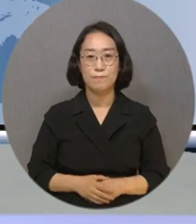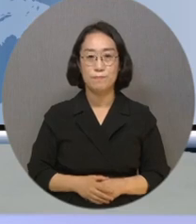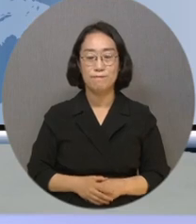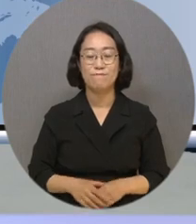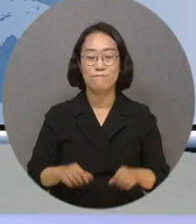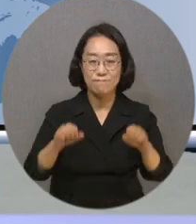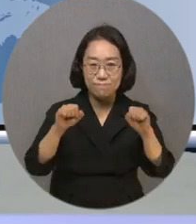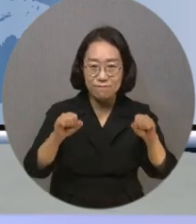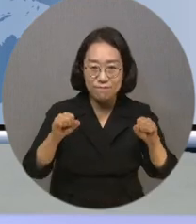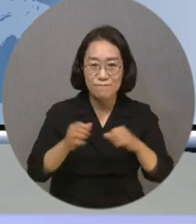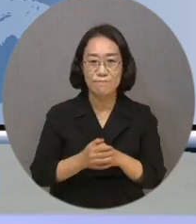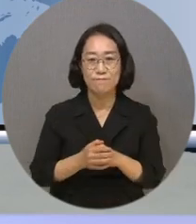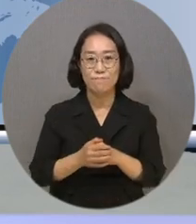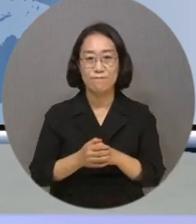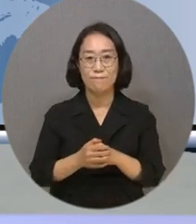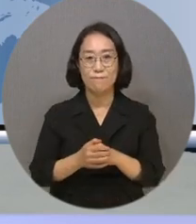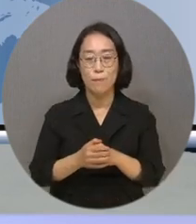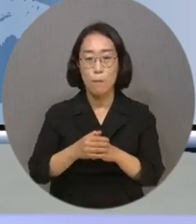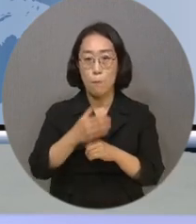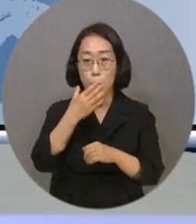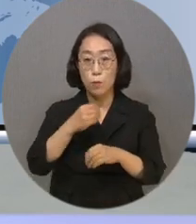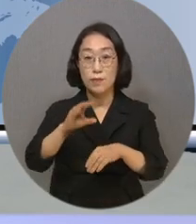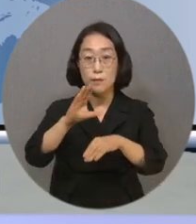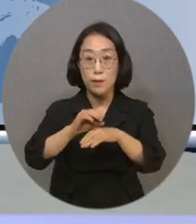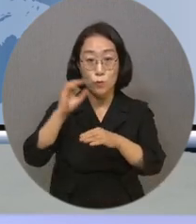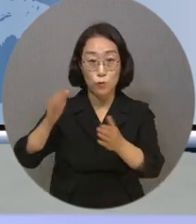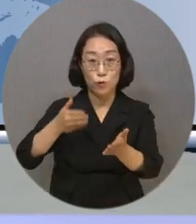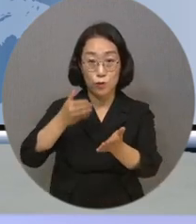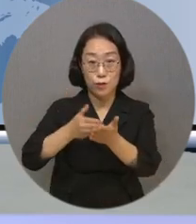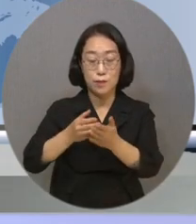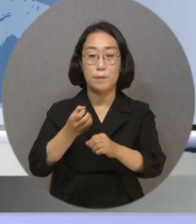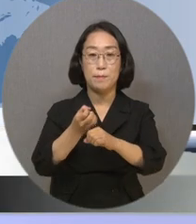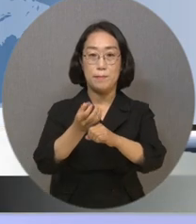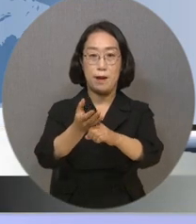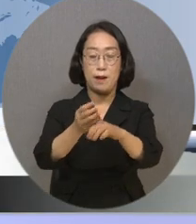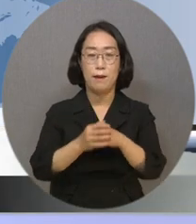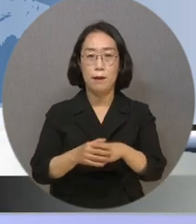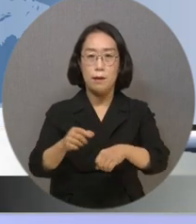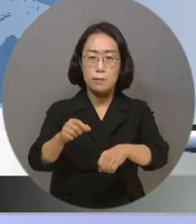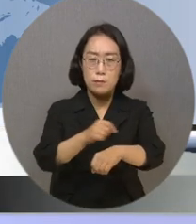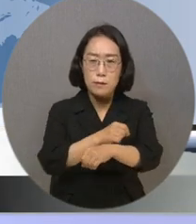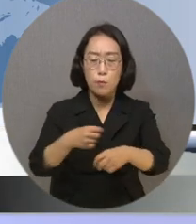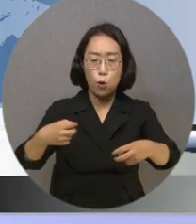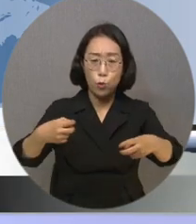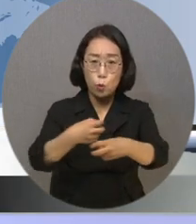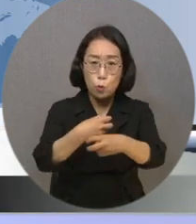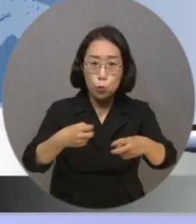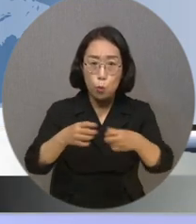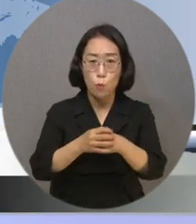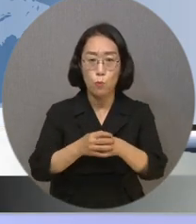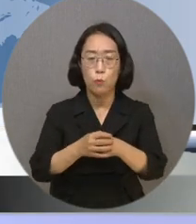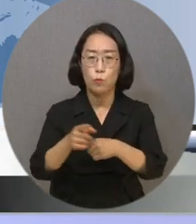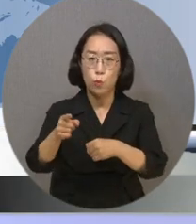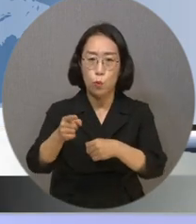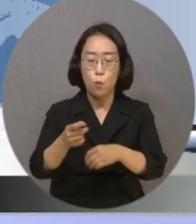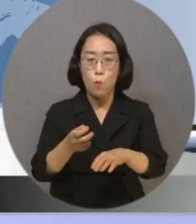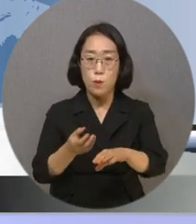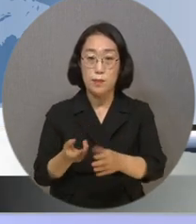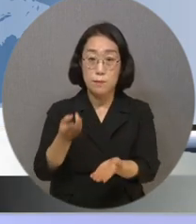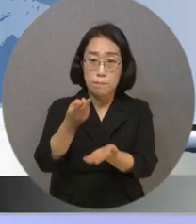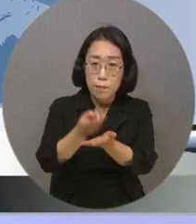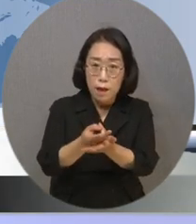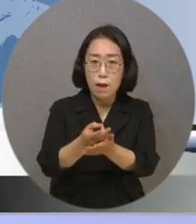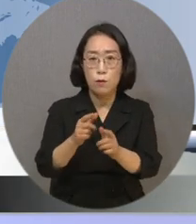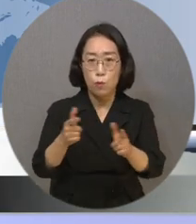시청자 여러분 안녕하십니까? WBC 복지TV 뉴스 24입니다. 특별교통수단에 침대형 휠체어를 위한 탑승